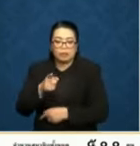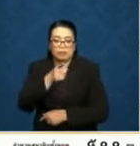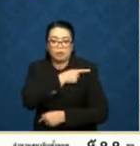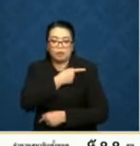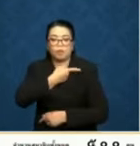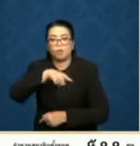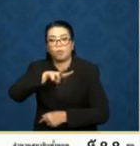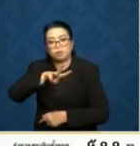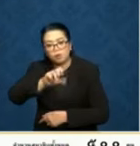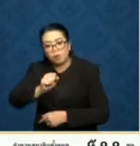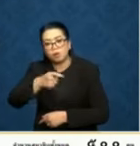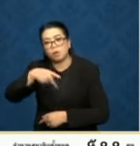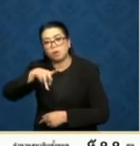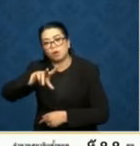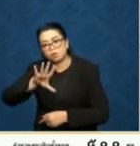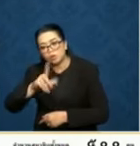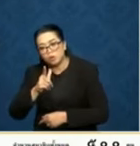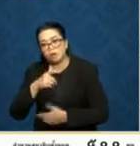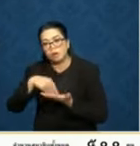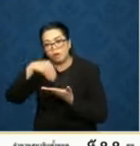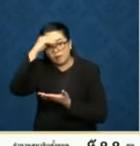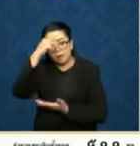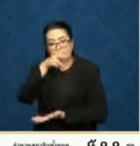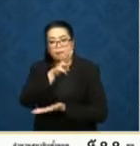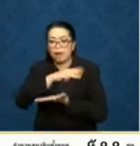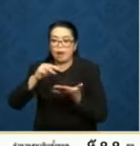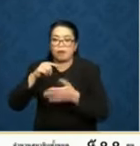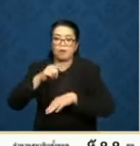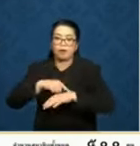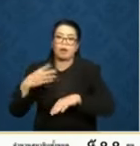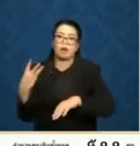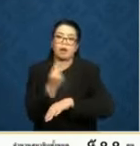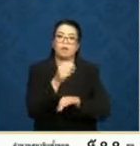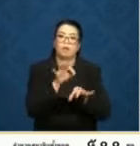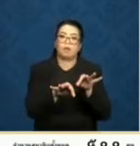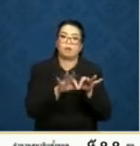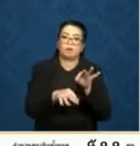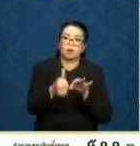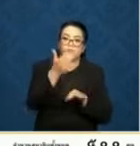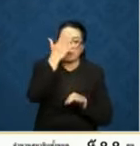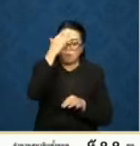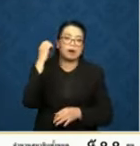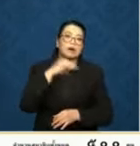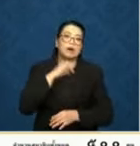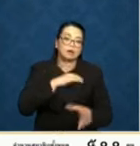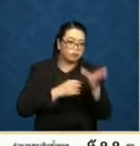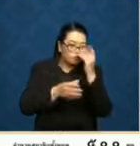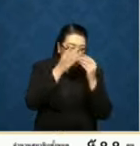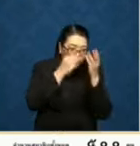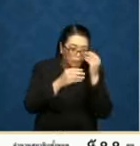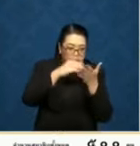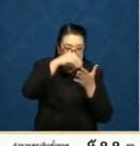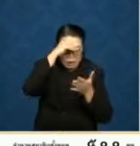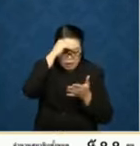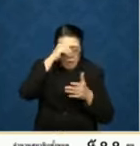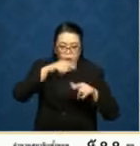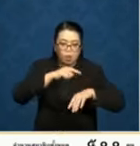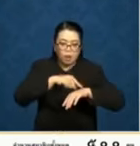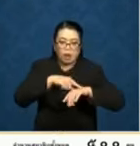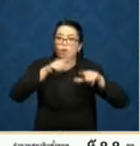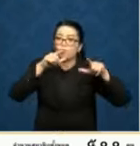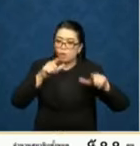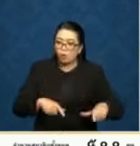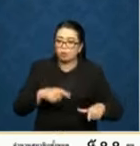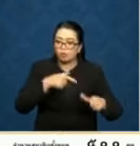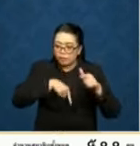ปอวสอไปเรีนระดับฉันมหาวทยาลัยได้เรวกวาคนอื่นการลดเวลาเรีนในระบบมันเท่